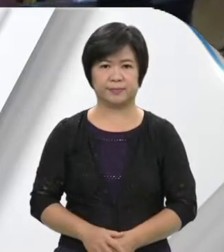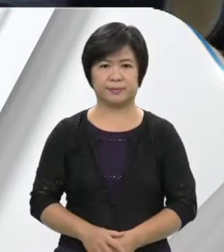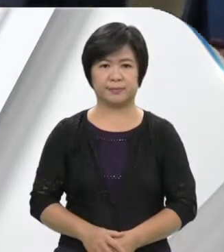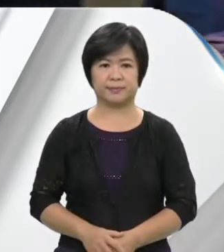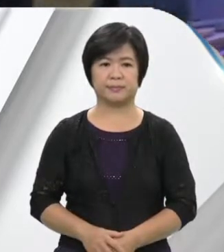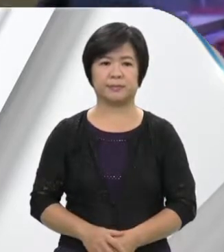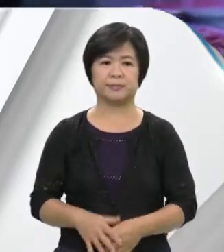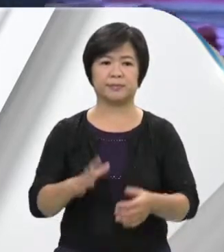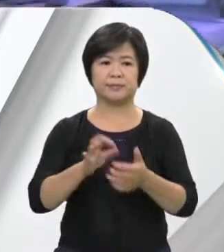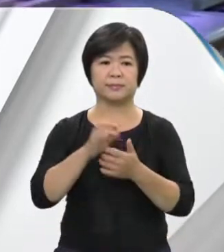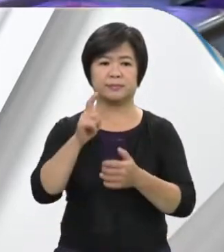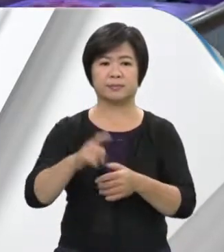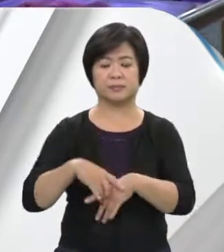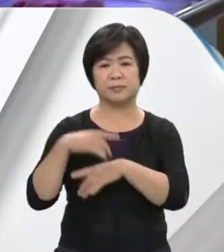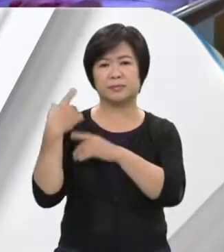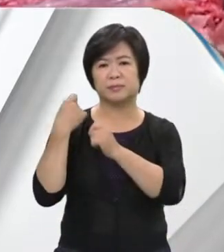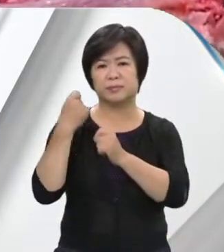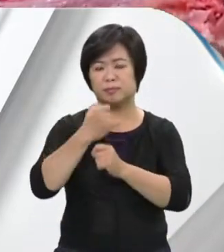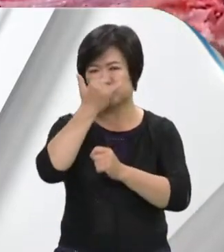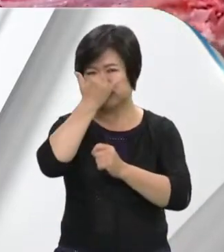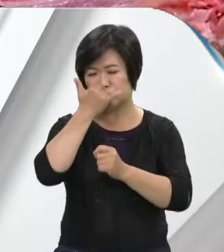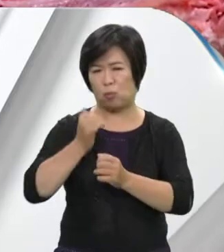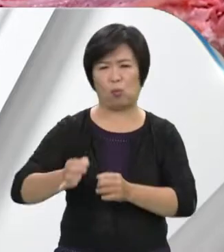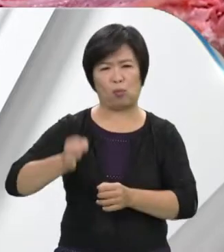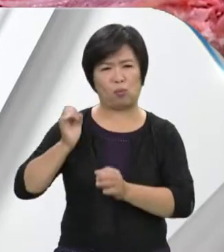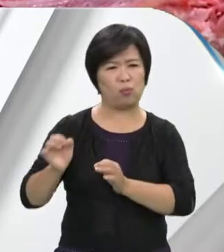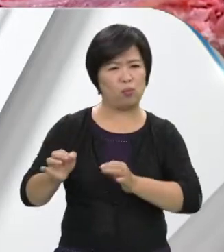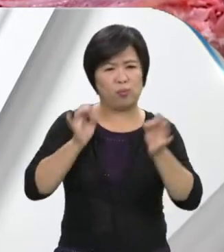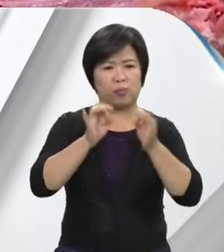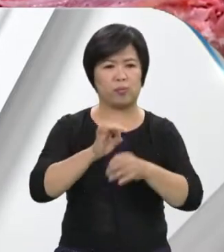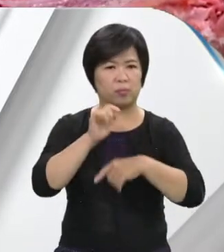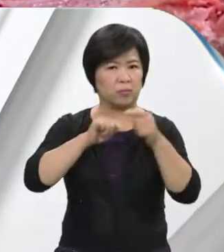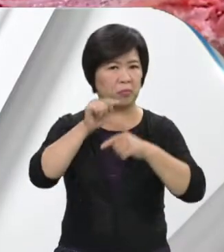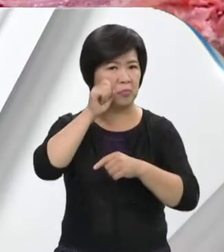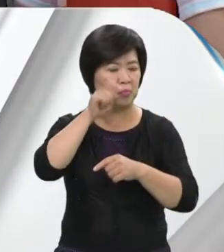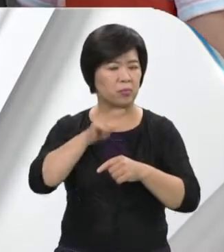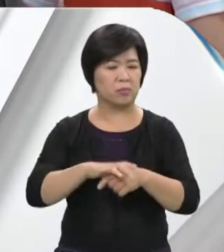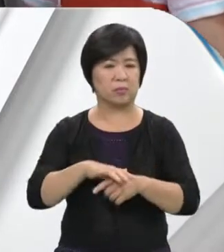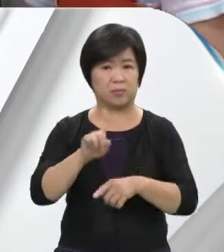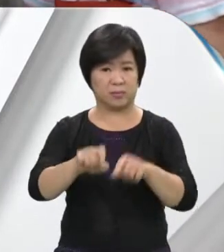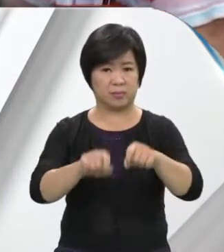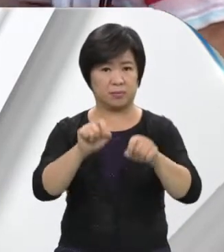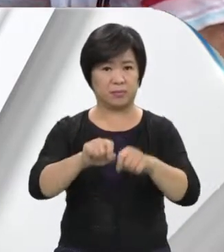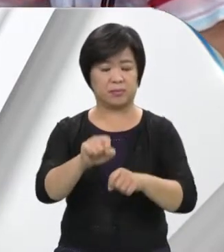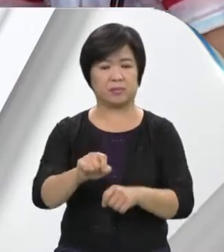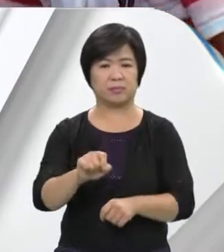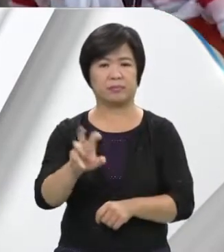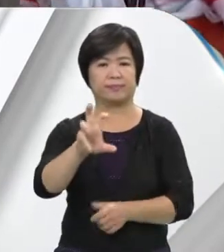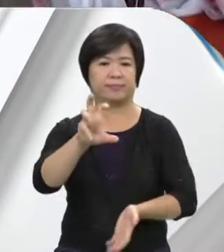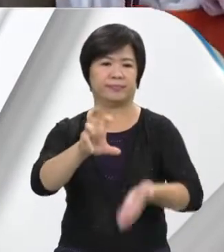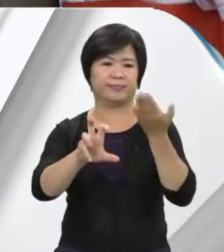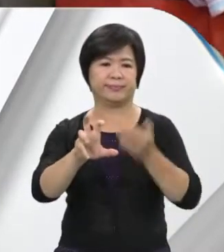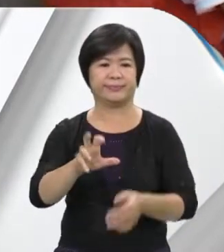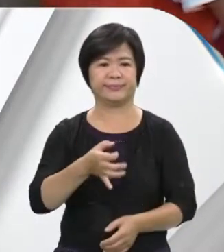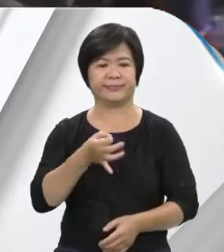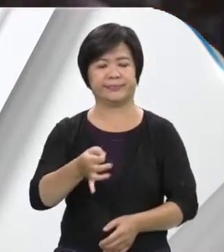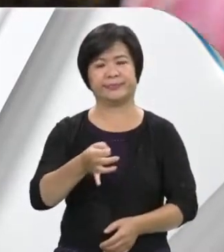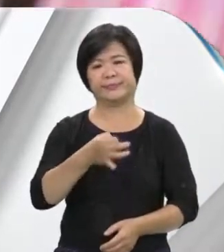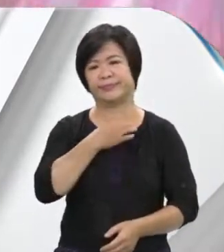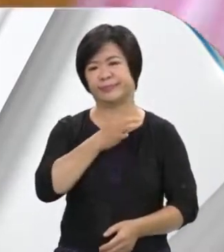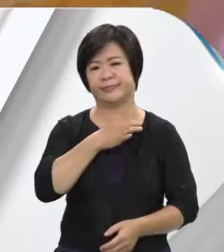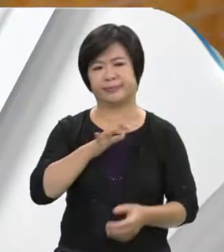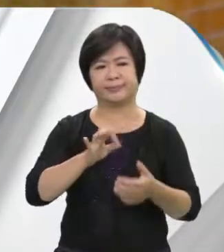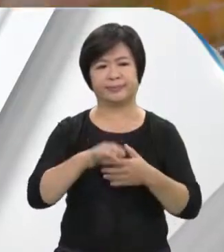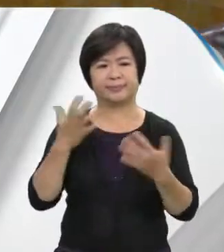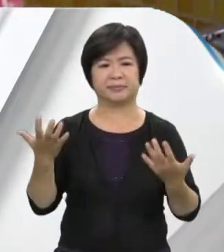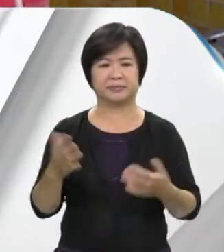第三种药价四近期，前年以来当年平均价是超过80元。但是今年民众们无买很买药来吃，但头